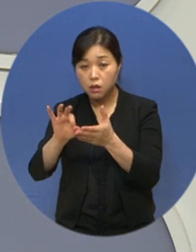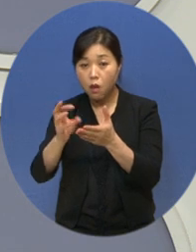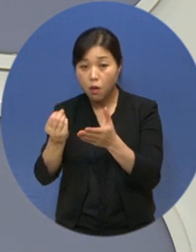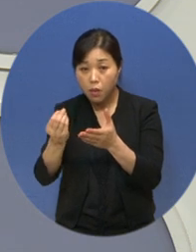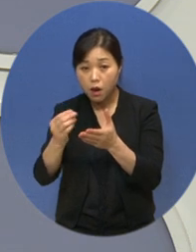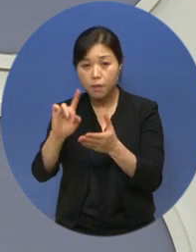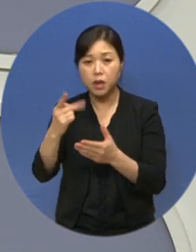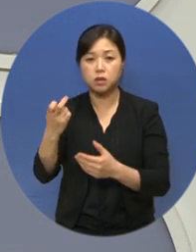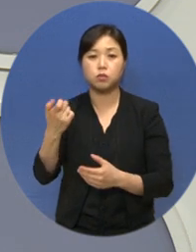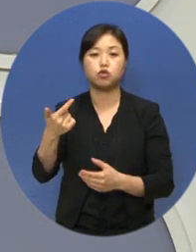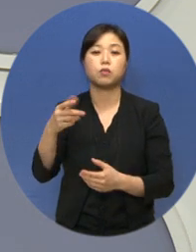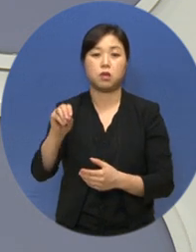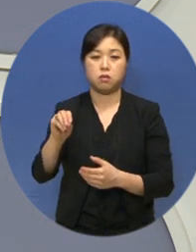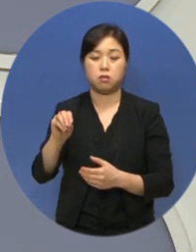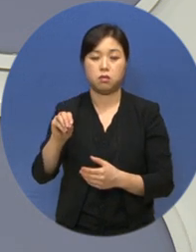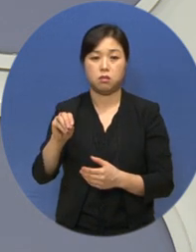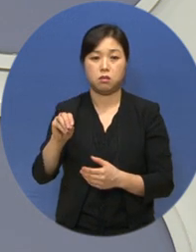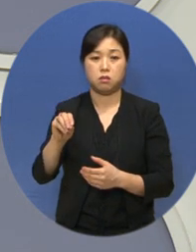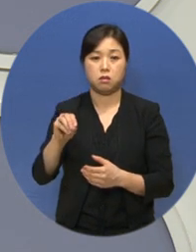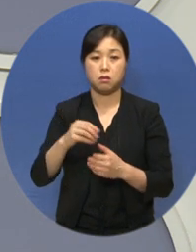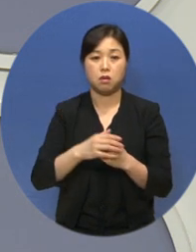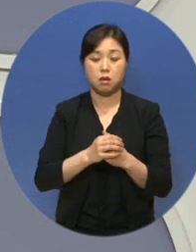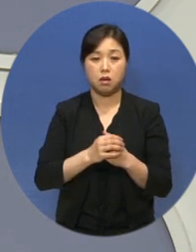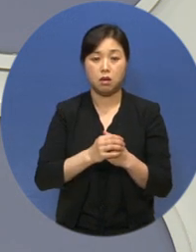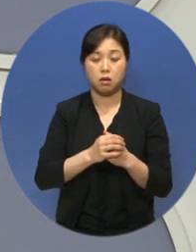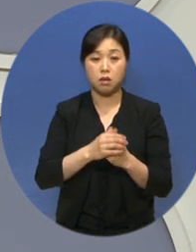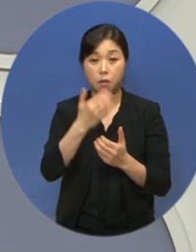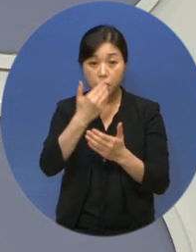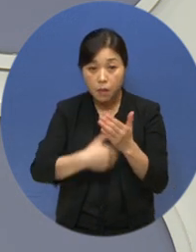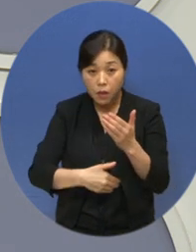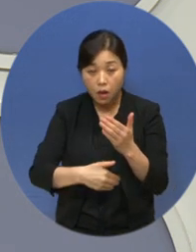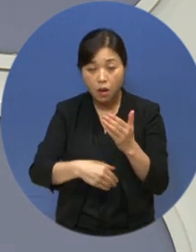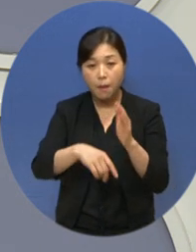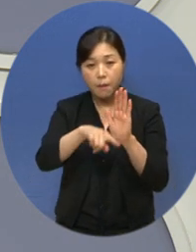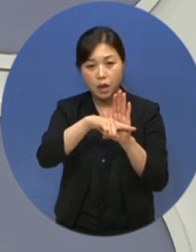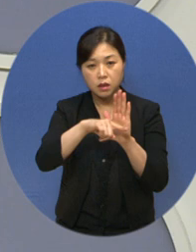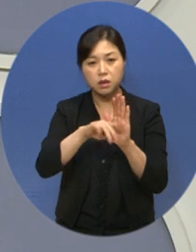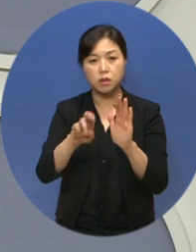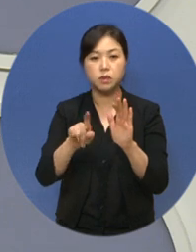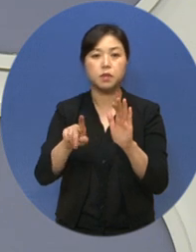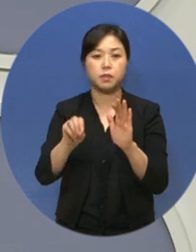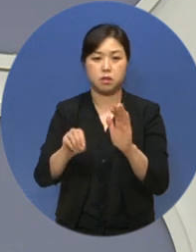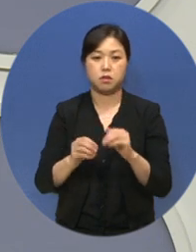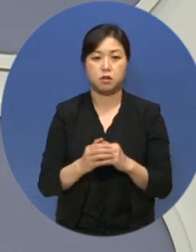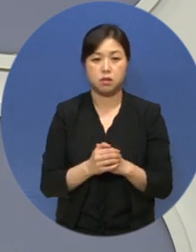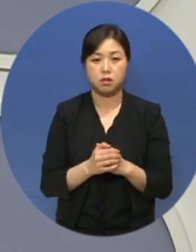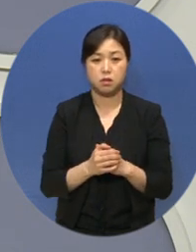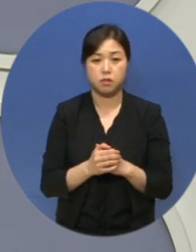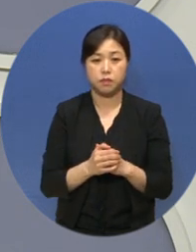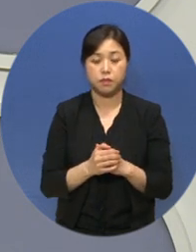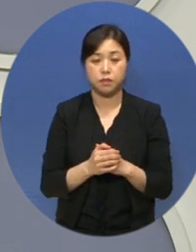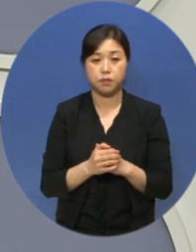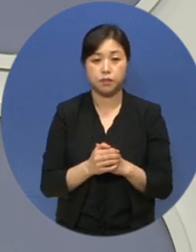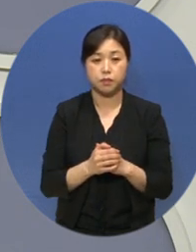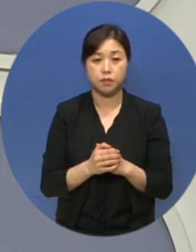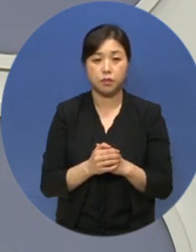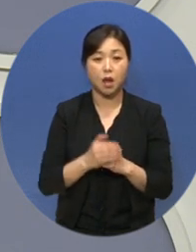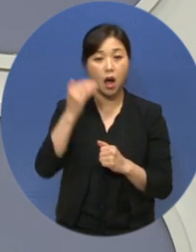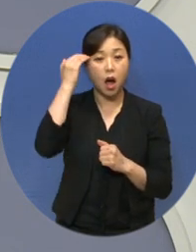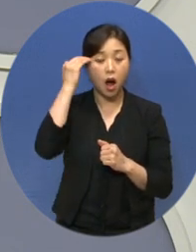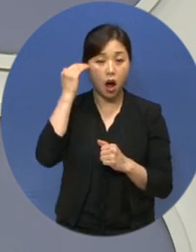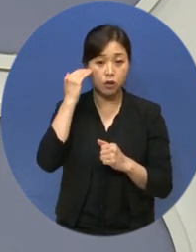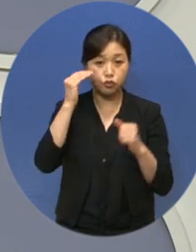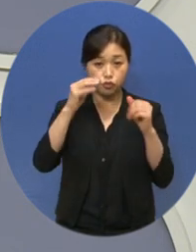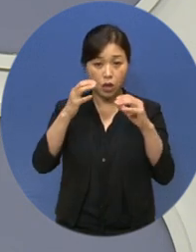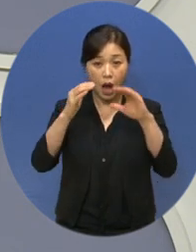1,260,000 원 정도 되요 내가 월 31만원 적자가 되는거 아니겠습니까 그래 이런 거라던가 대한민국 하위